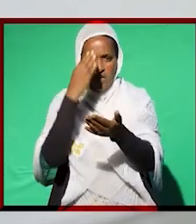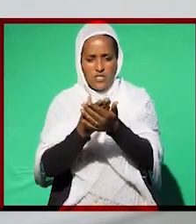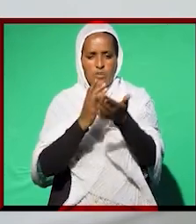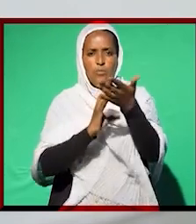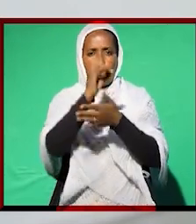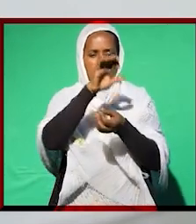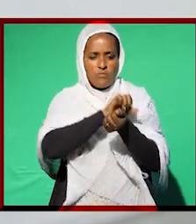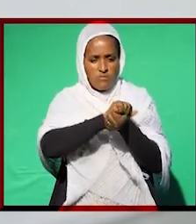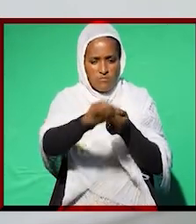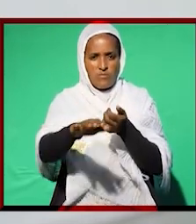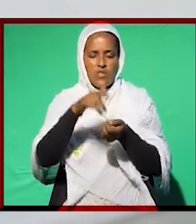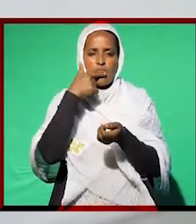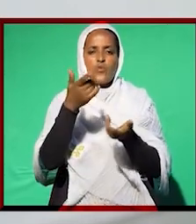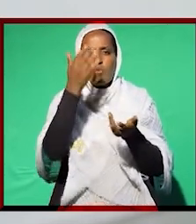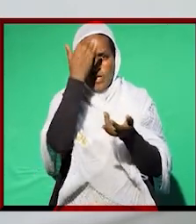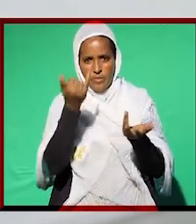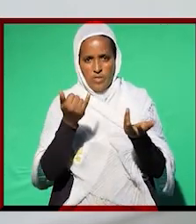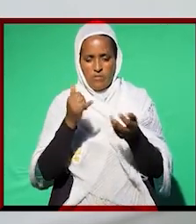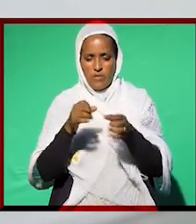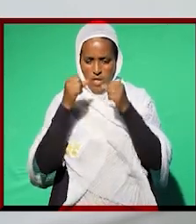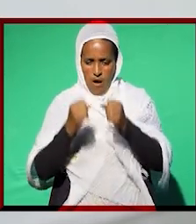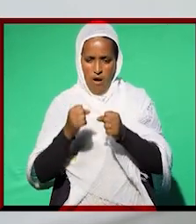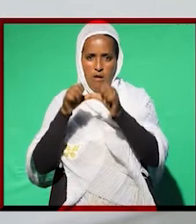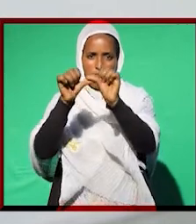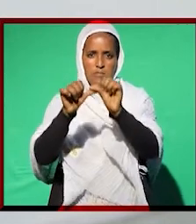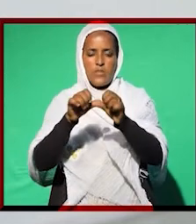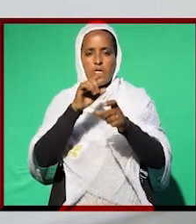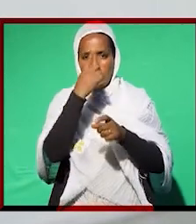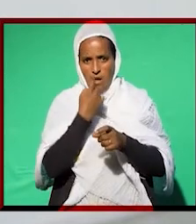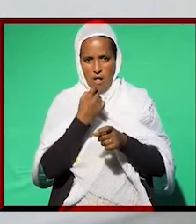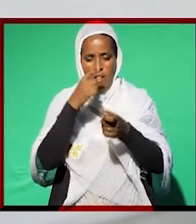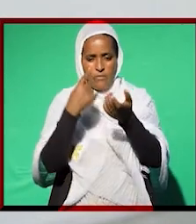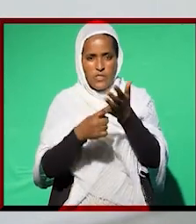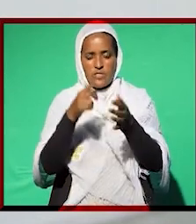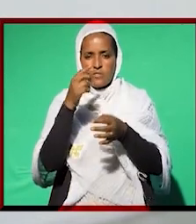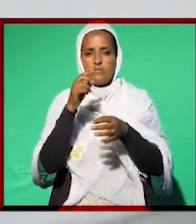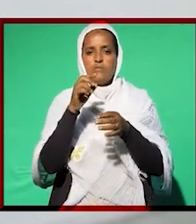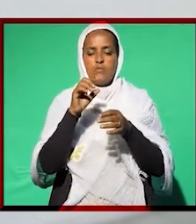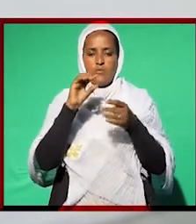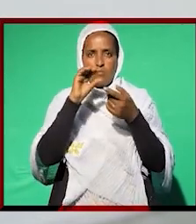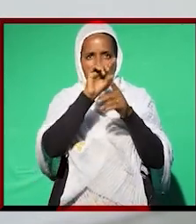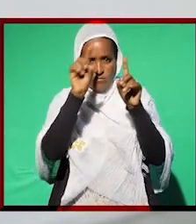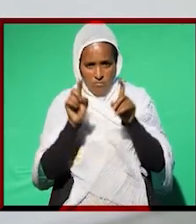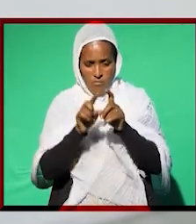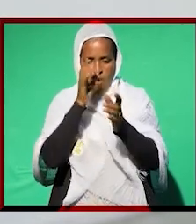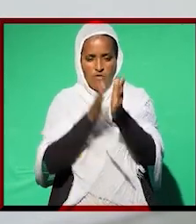የቤተ ክርስቲያን ልጅ መብትስ የሚጣሰው የሚለውን አጠንክሮ መሄድ ይጠይቃል። እና በዚህ ወይ